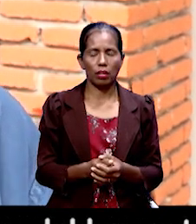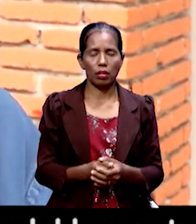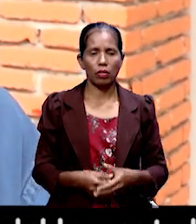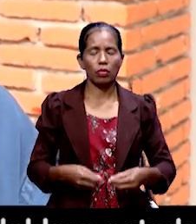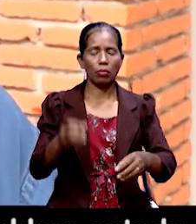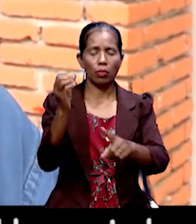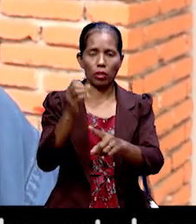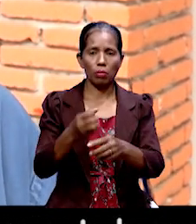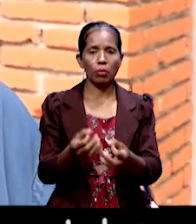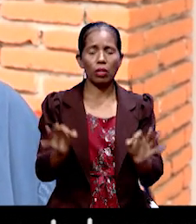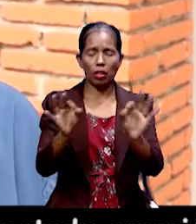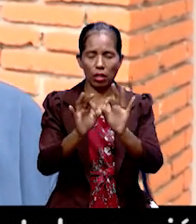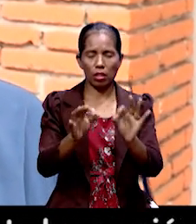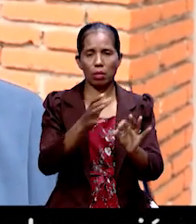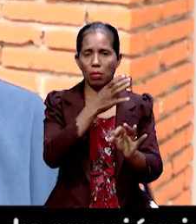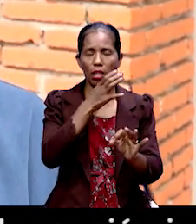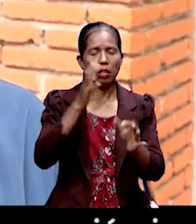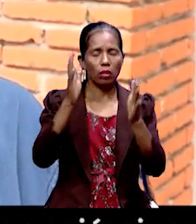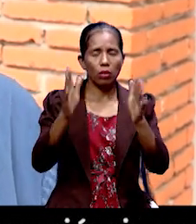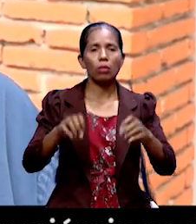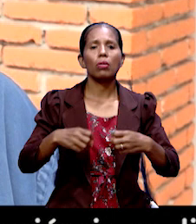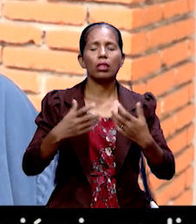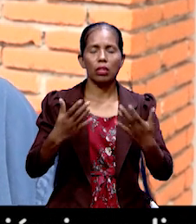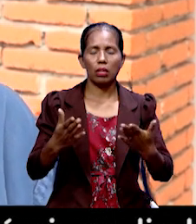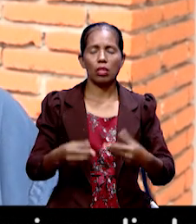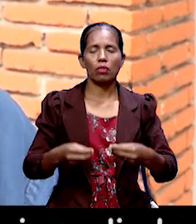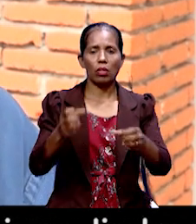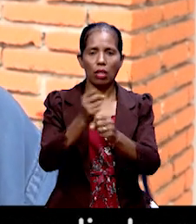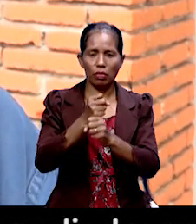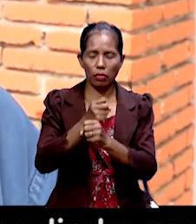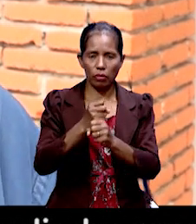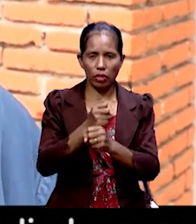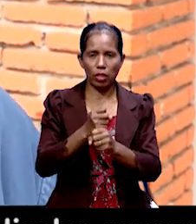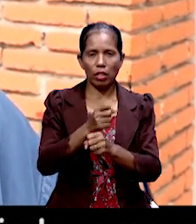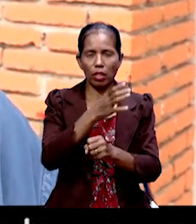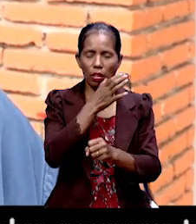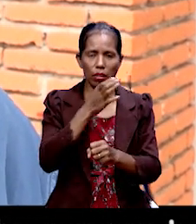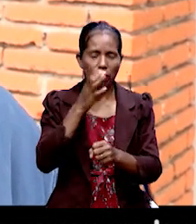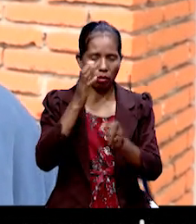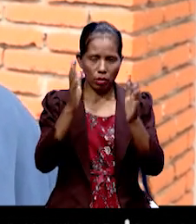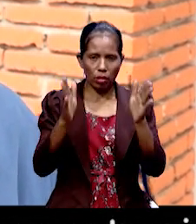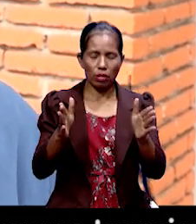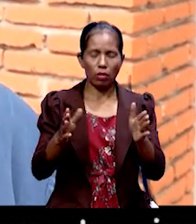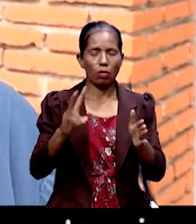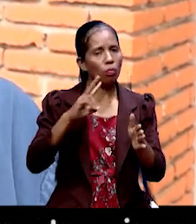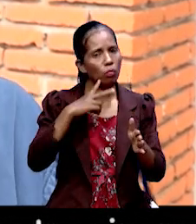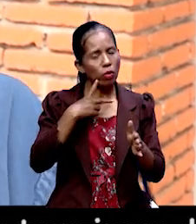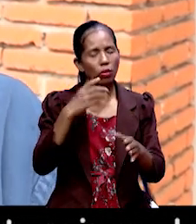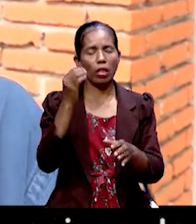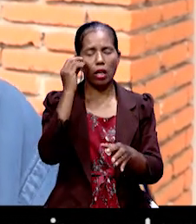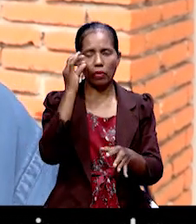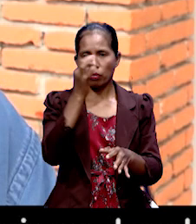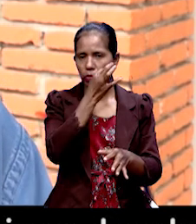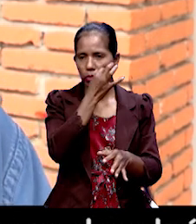sirang, Hari ini sama proteksi mbak produktor kafe, masih ada produktor modo, produktor iPhone,